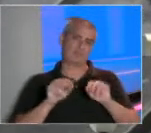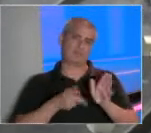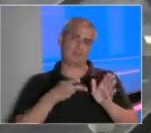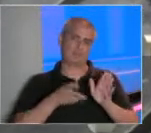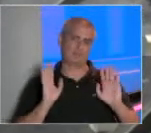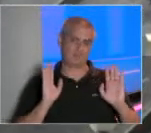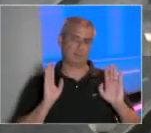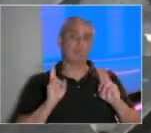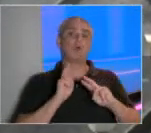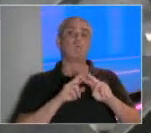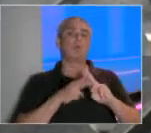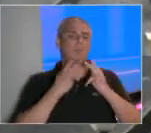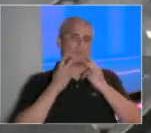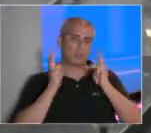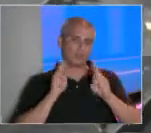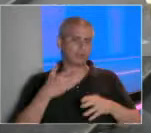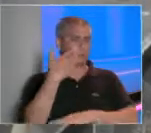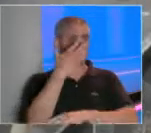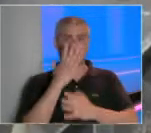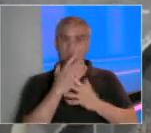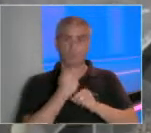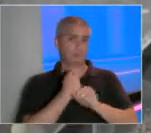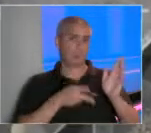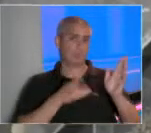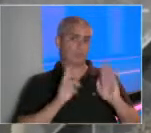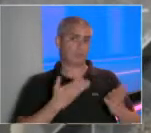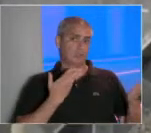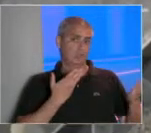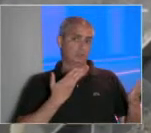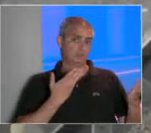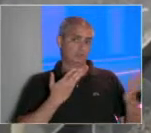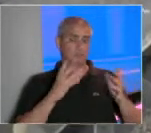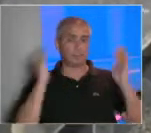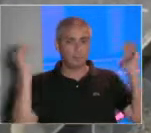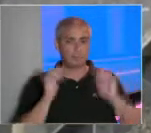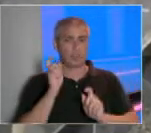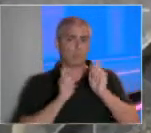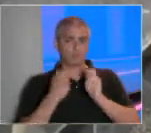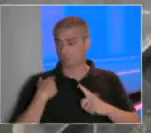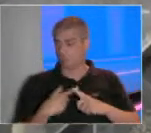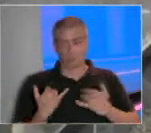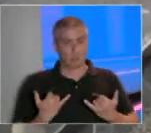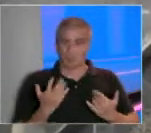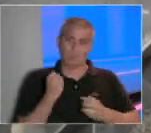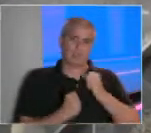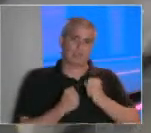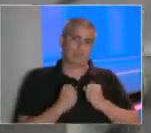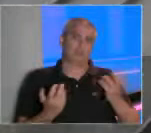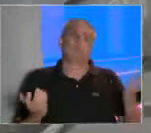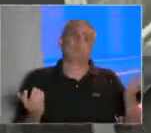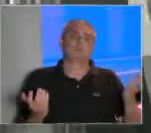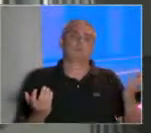הרכבת. בעולם יש פתרונות, מדינות כבר מפעילות רכבת, ודיללו את הנושאים. אצלנו עד היום זה היה קשה לתפוס,